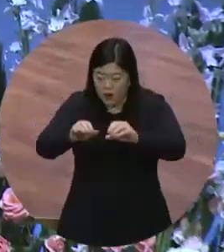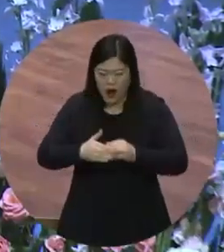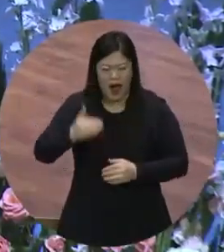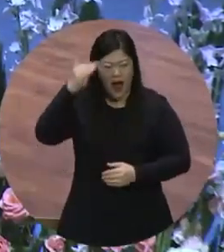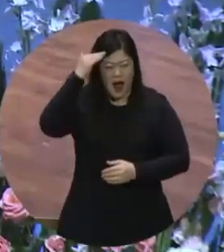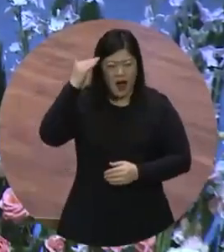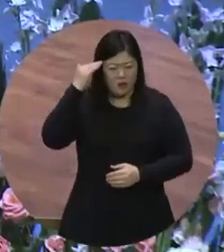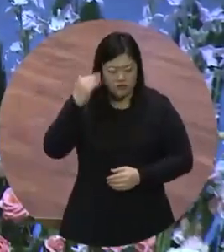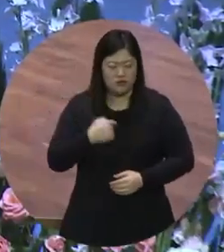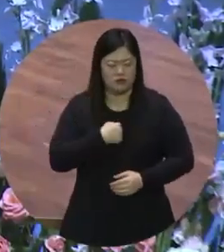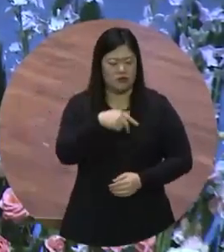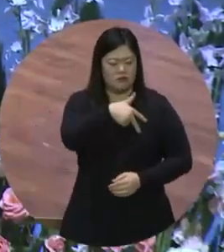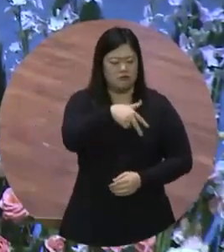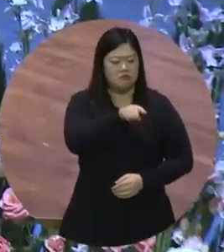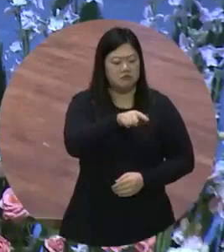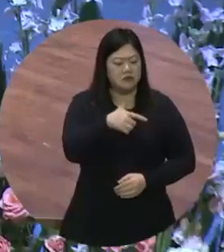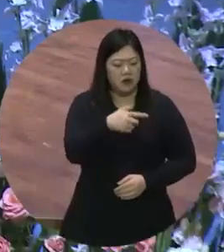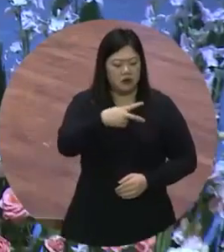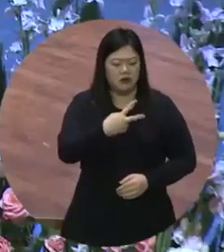국내 선교사라고.